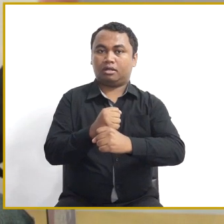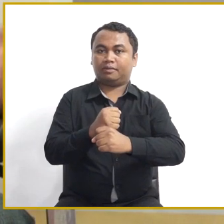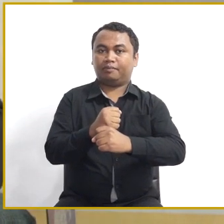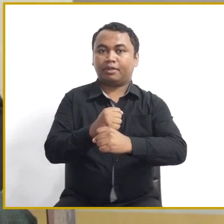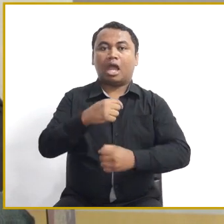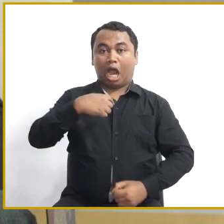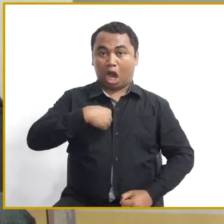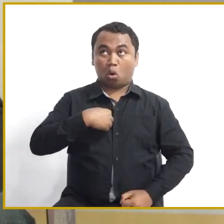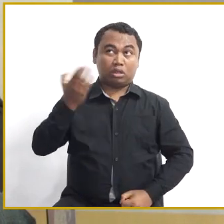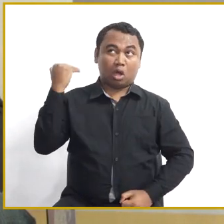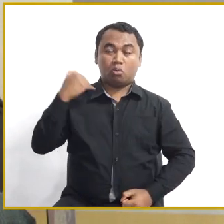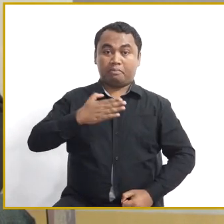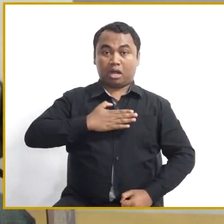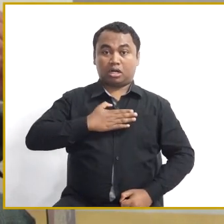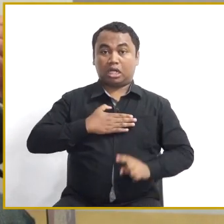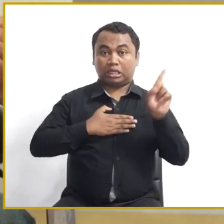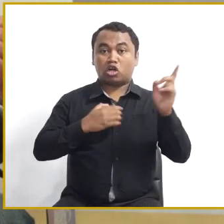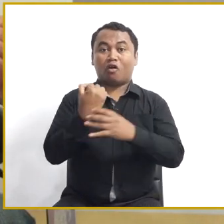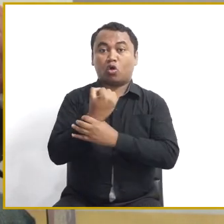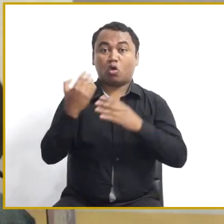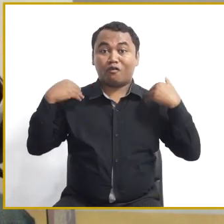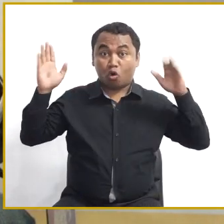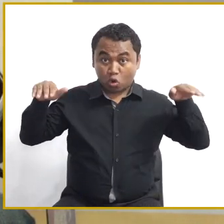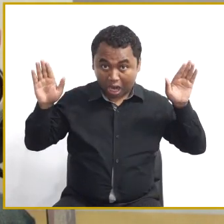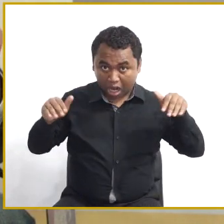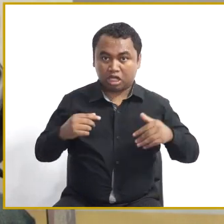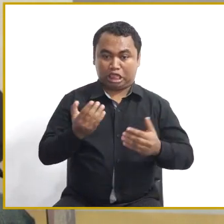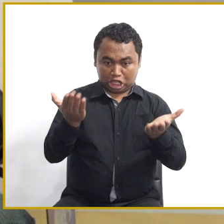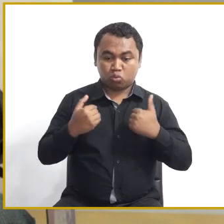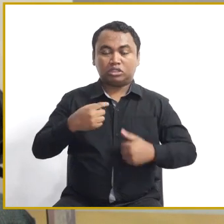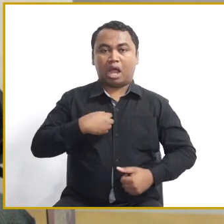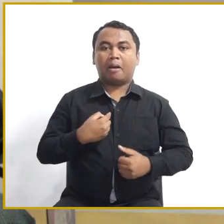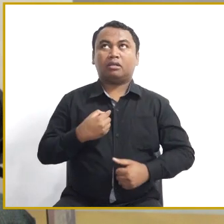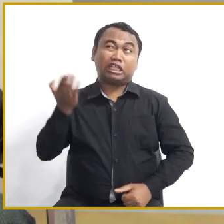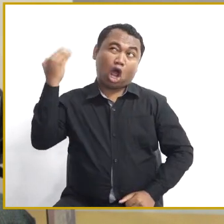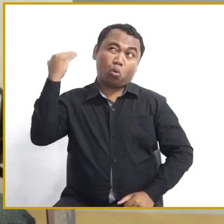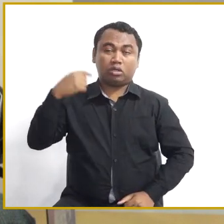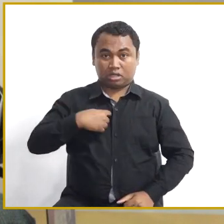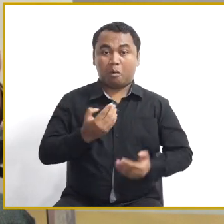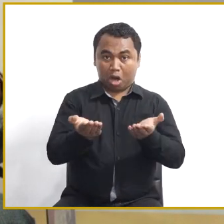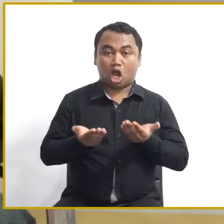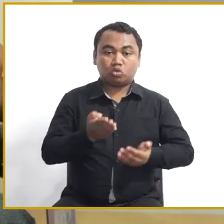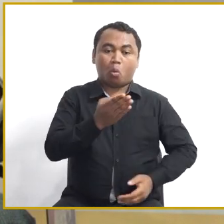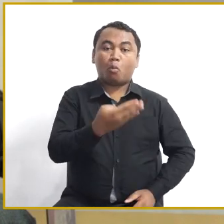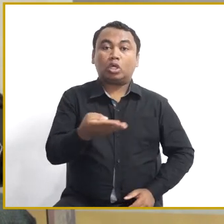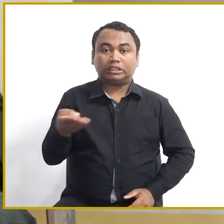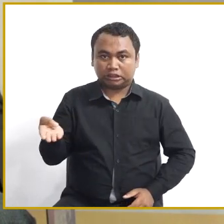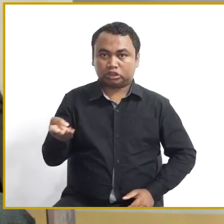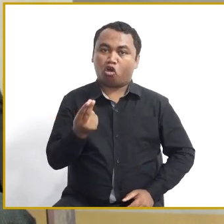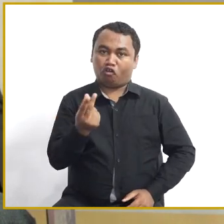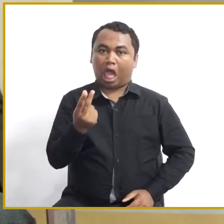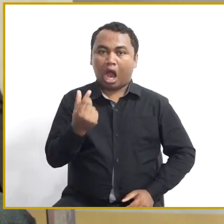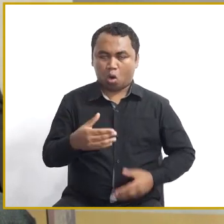rehefa nianatra teny Vodivorona ako dia nandray bosa na vatsim-pianarana zay isaorako ny